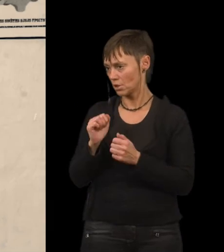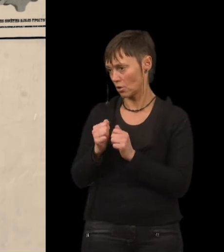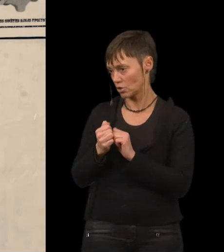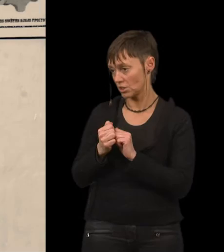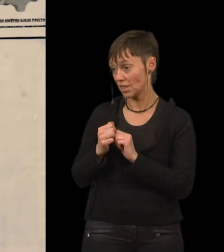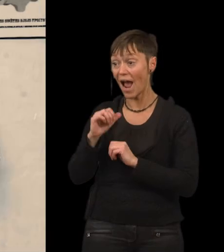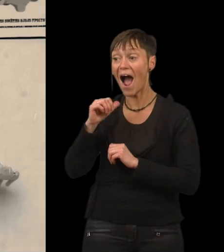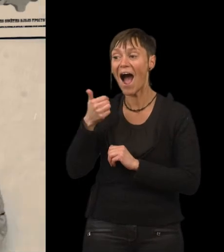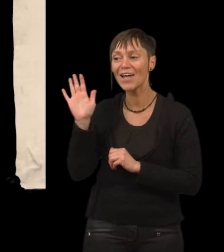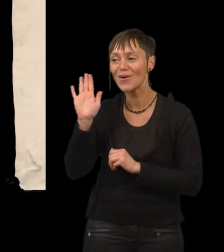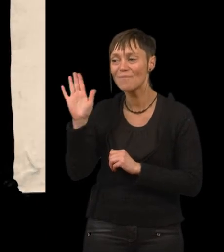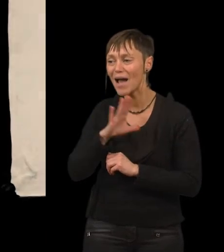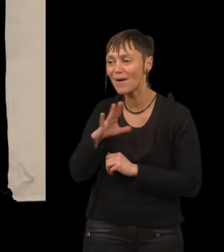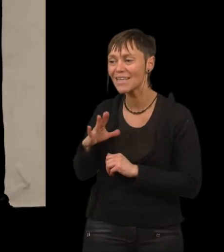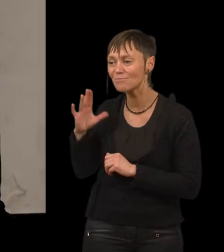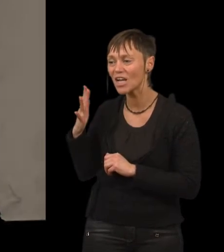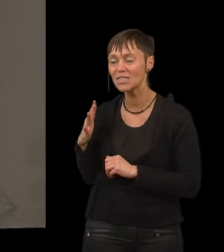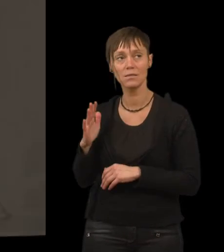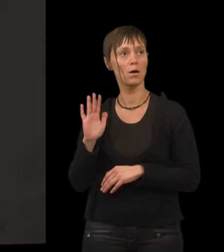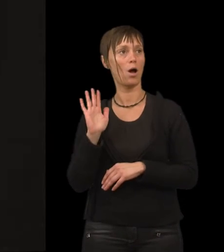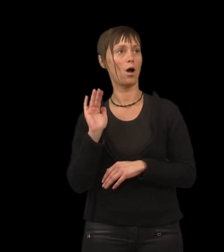demain, Madame Jacqueline. Au revoir.